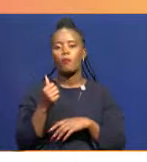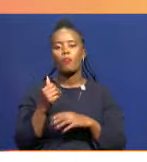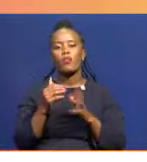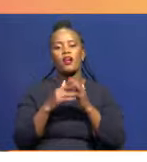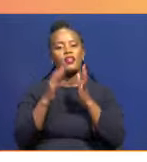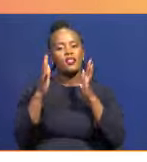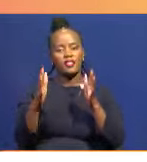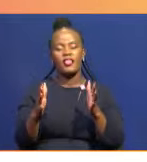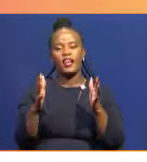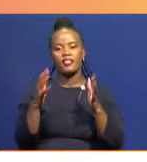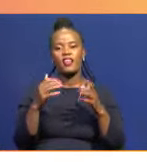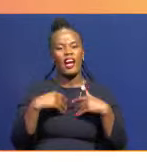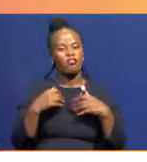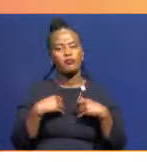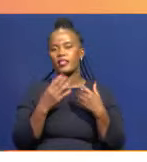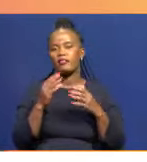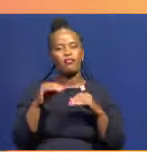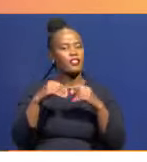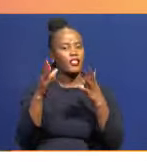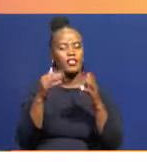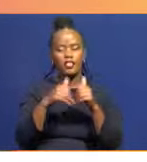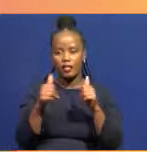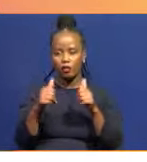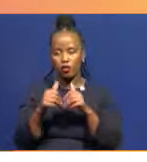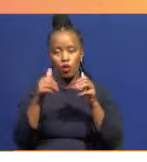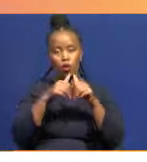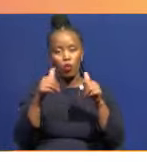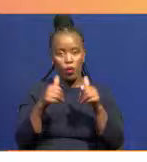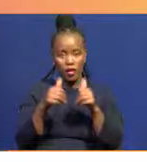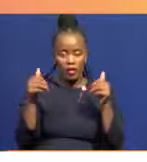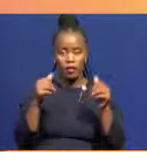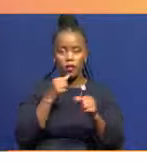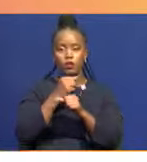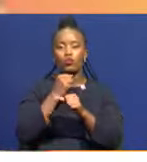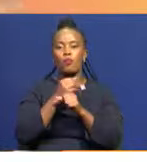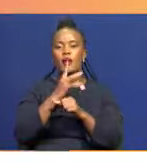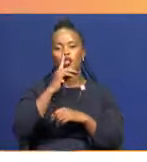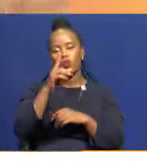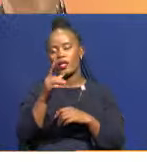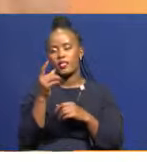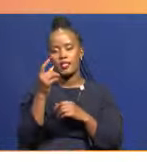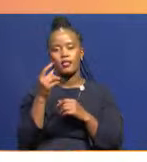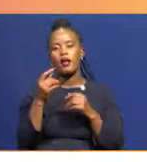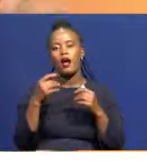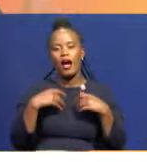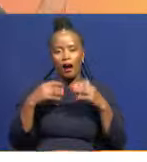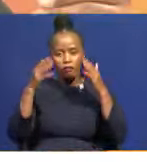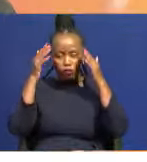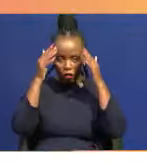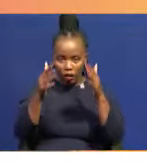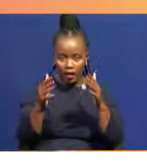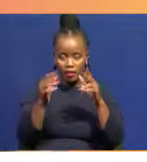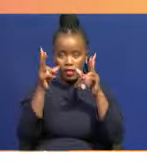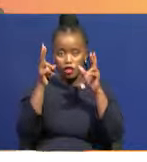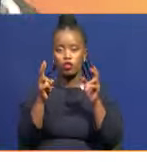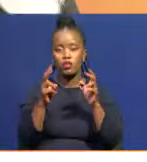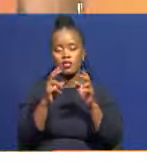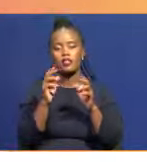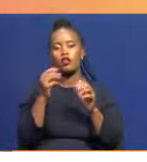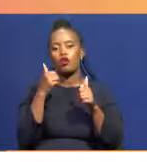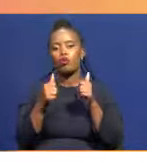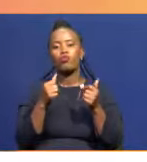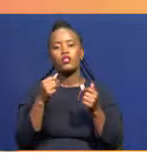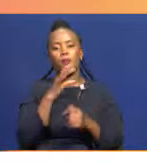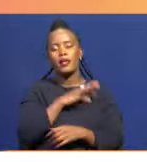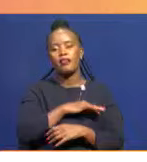kuwa facilitated vizuri. Mm-hmm. Ili waweze kujihusisha na mambo ambayo yatasaidia vijana wetu na